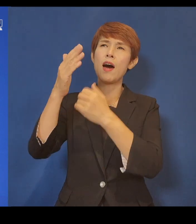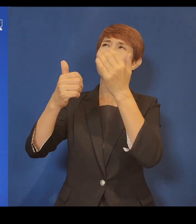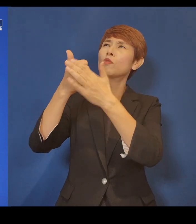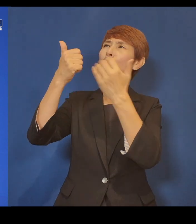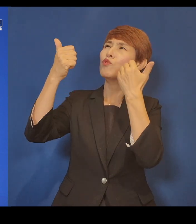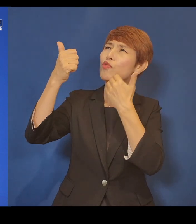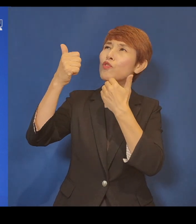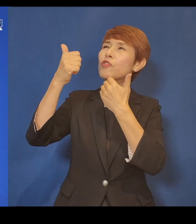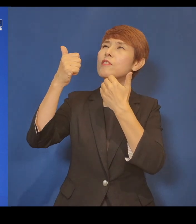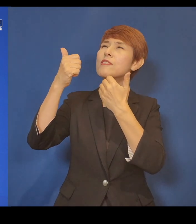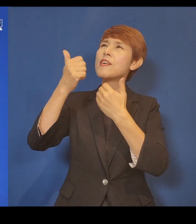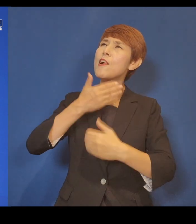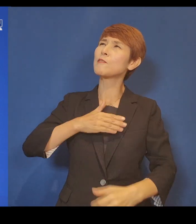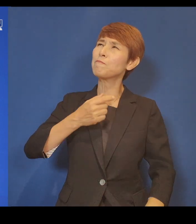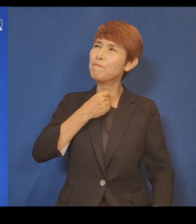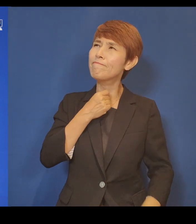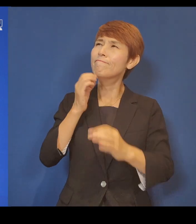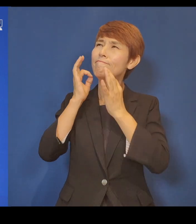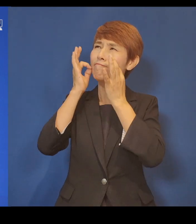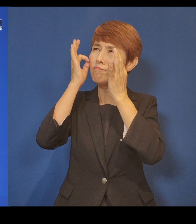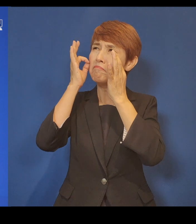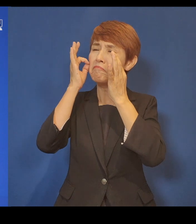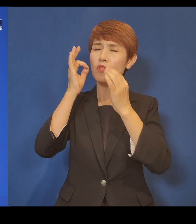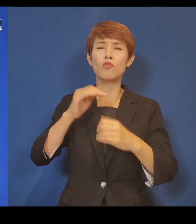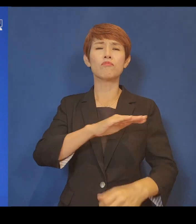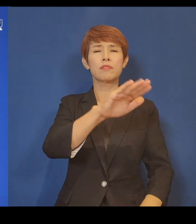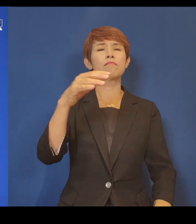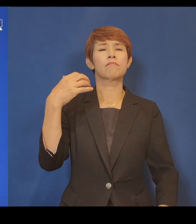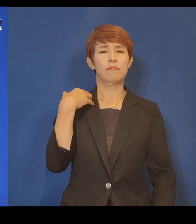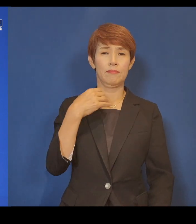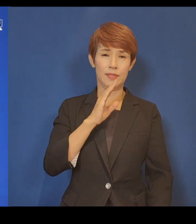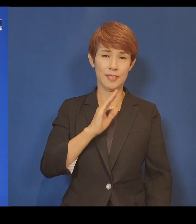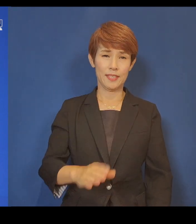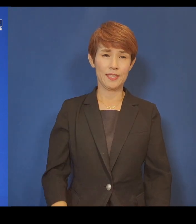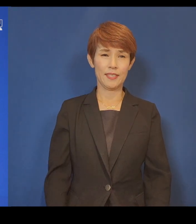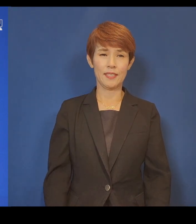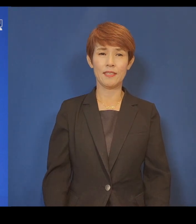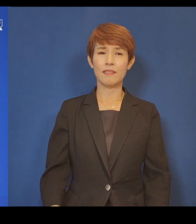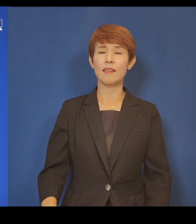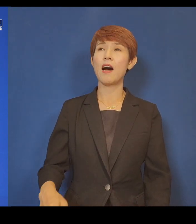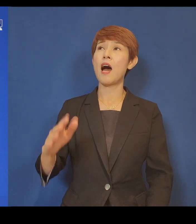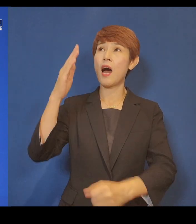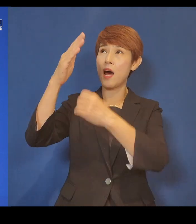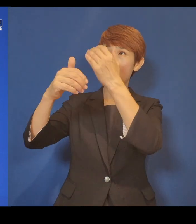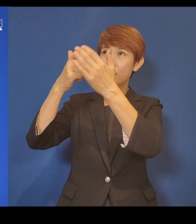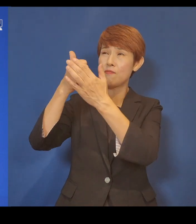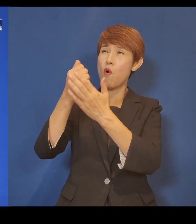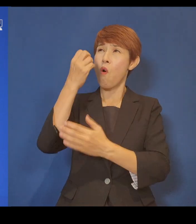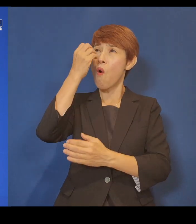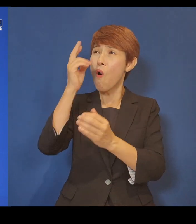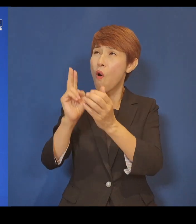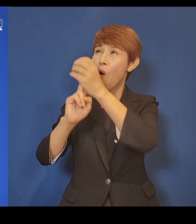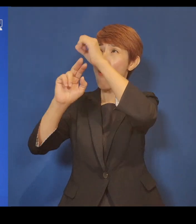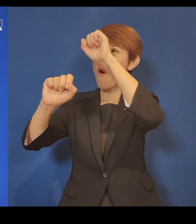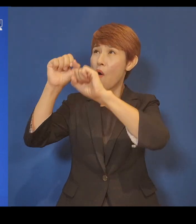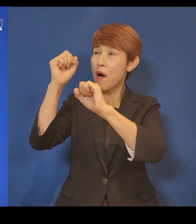분이신지 알려고 애를 쓰는 거예요. 그 홀로 기이한 일을 행하시는 하나님을 만나면